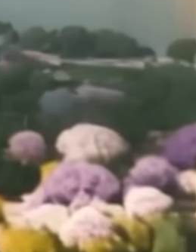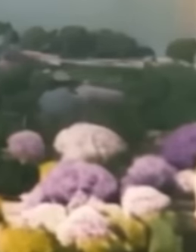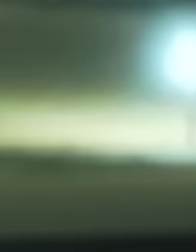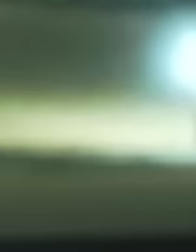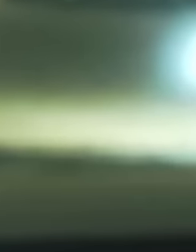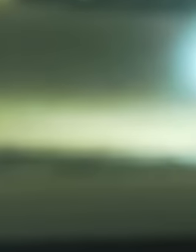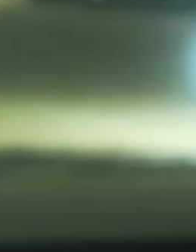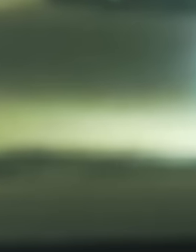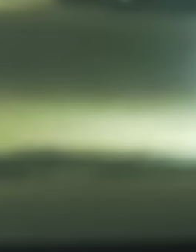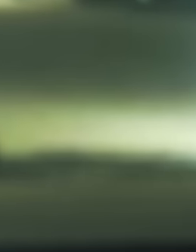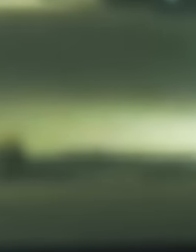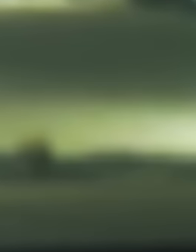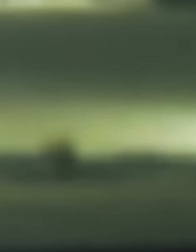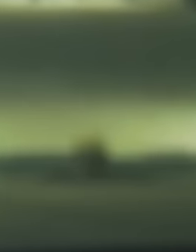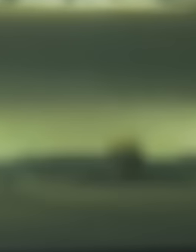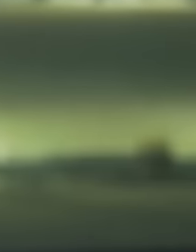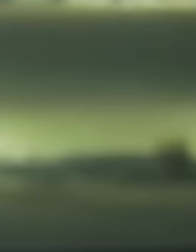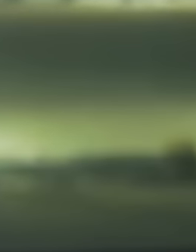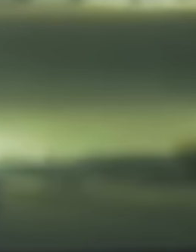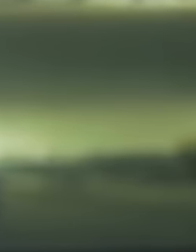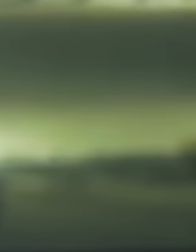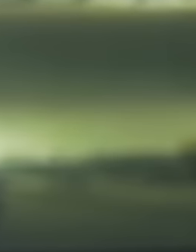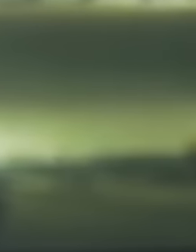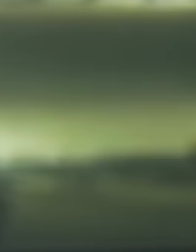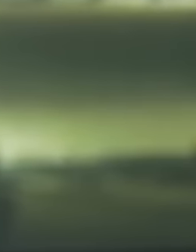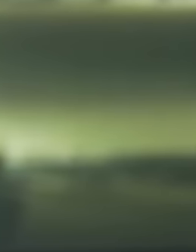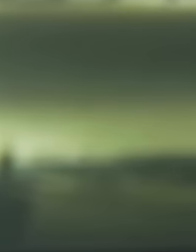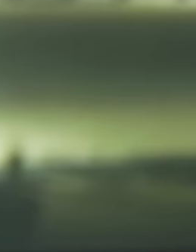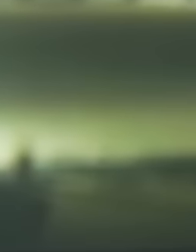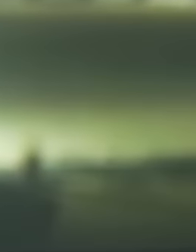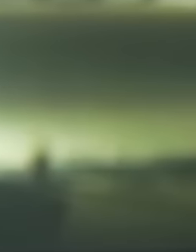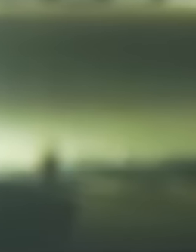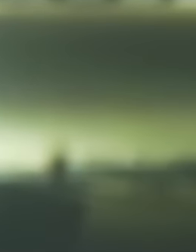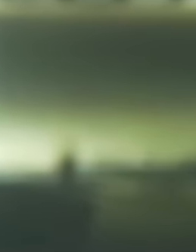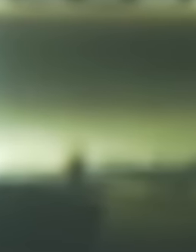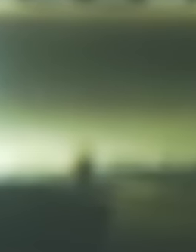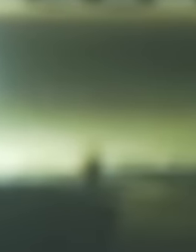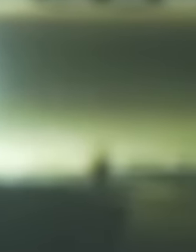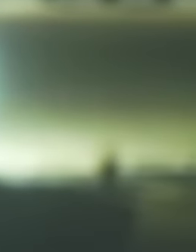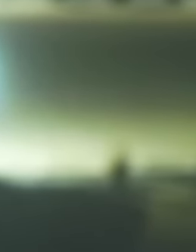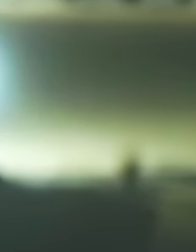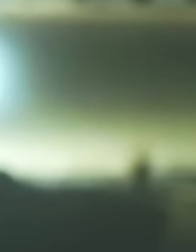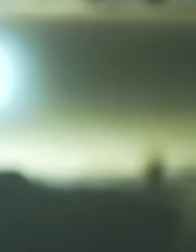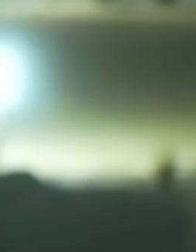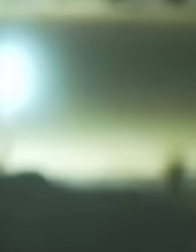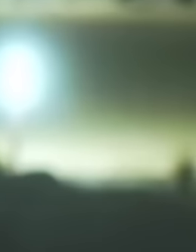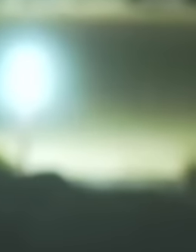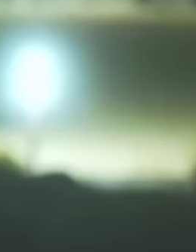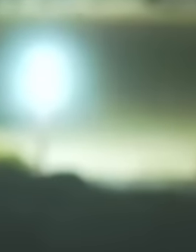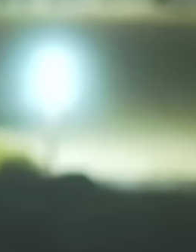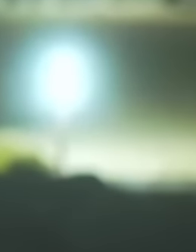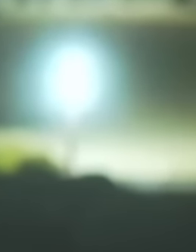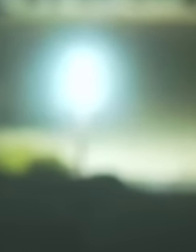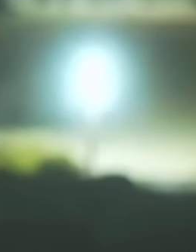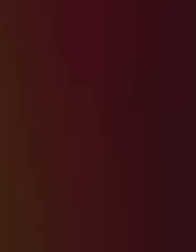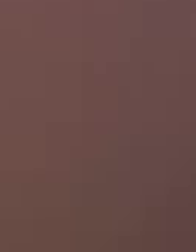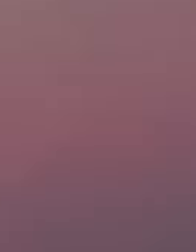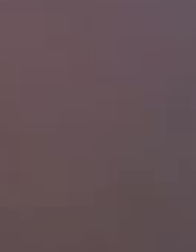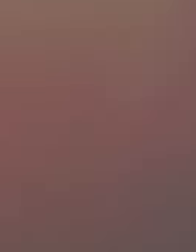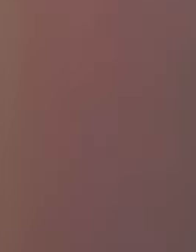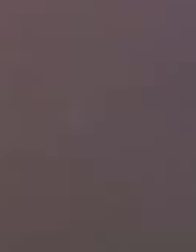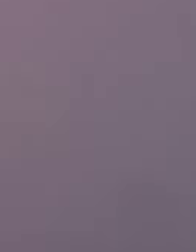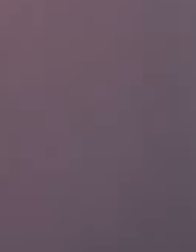선거 결과 궁금하세요 가장 빠른 현장 중계 정확한 분석으로 이번 개표 방송을